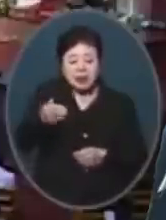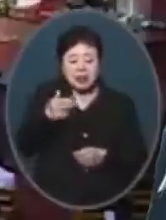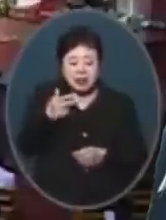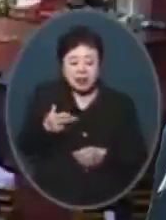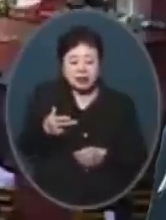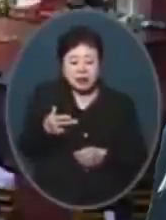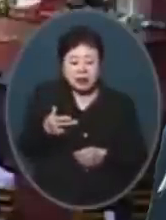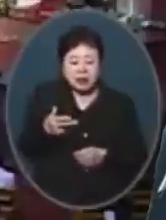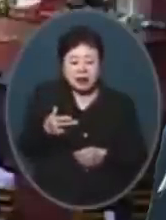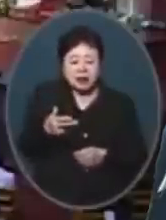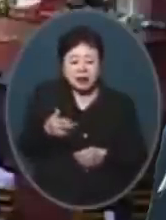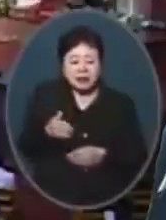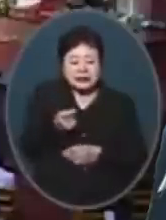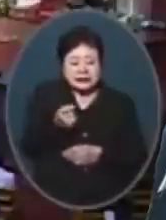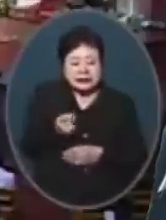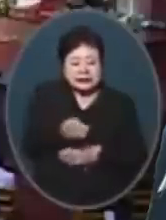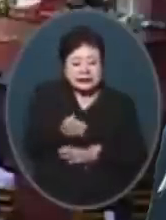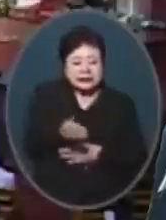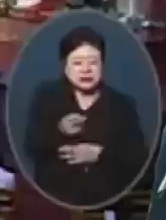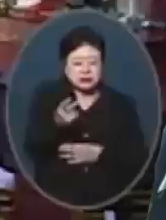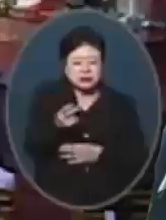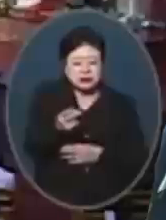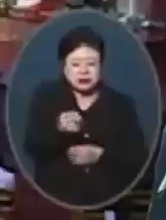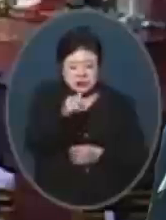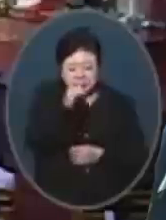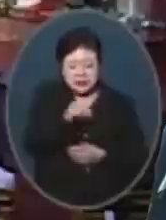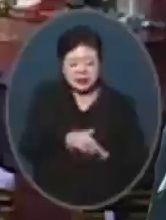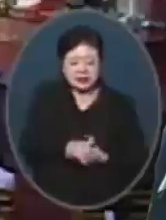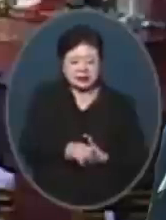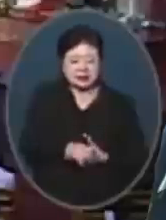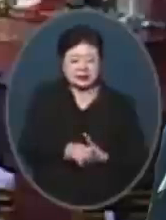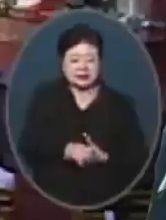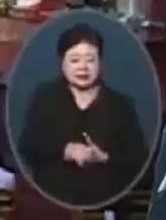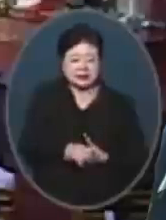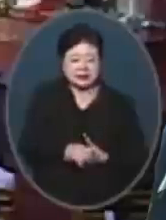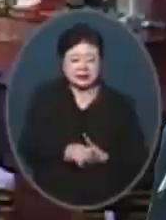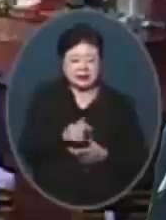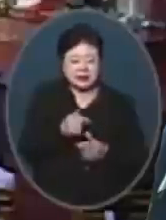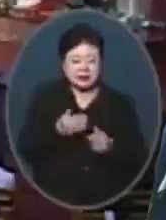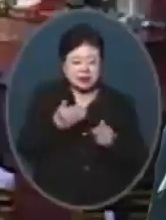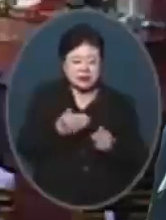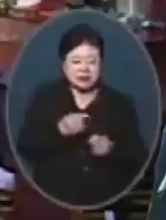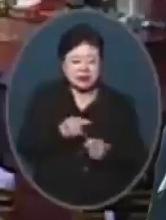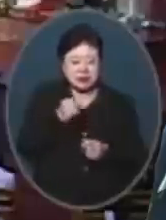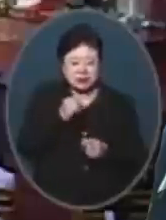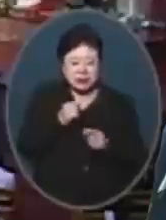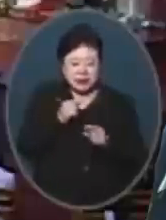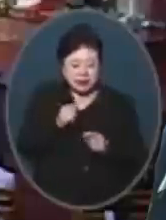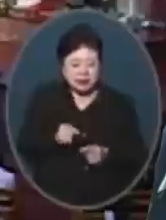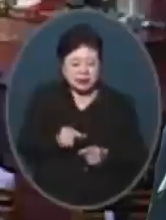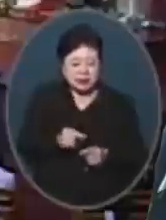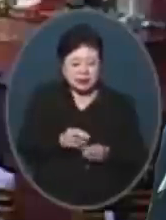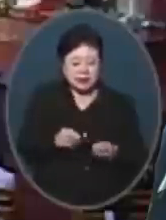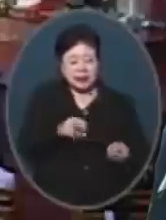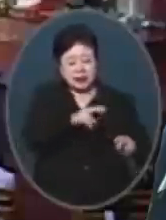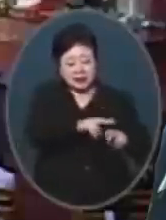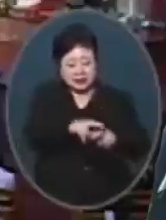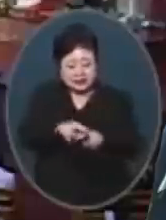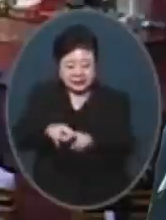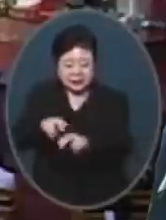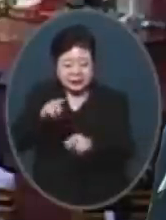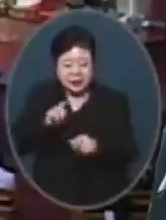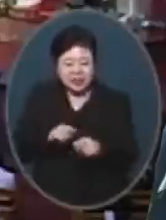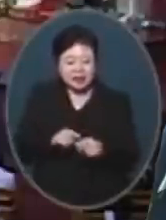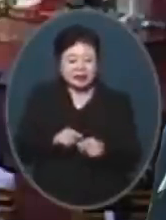개 작은 생선 두 마리가 있나이다. 예수님께서 무리에게 명하사 땅에 앉게 하시고 떡